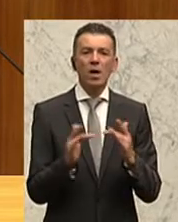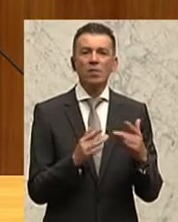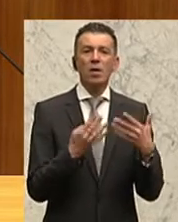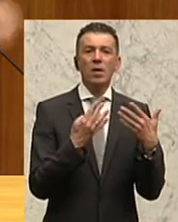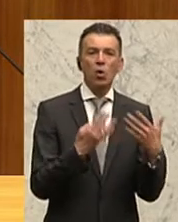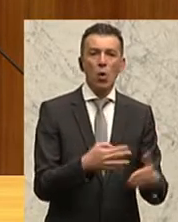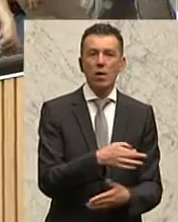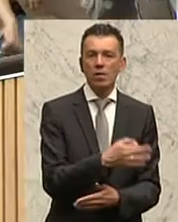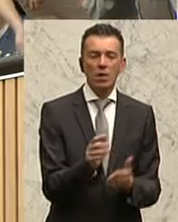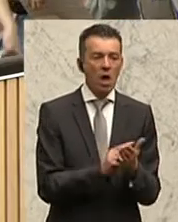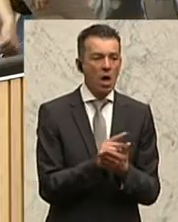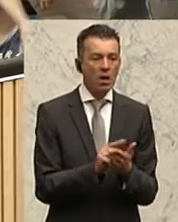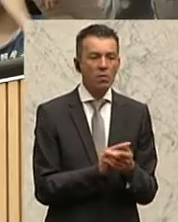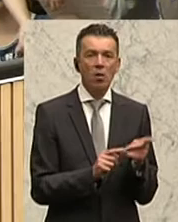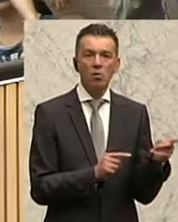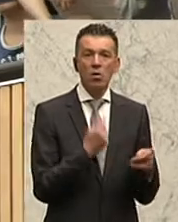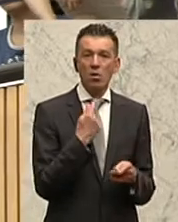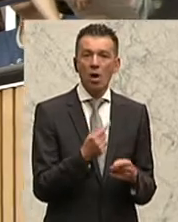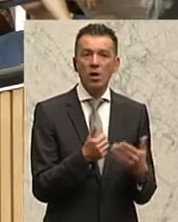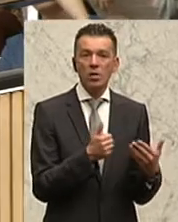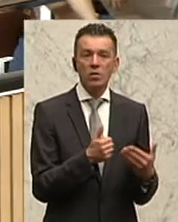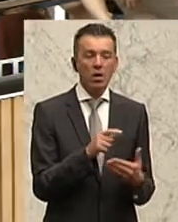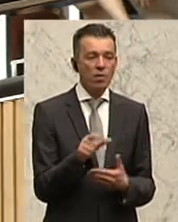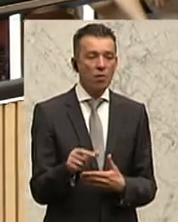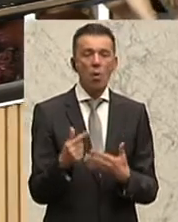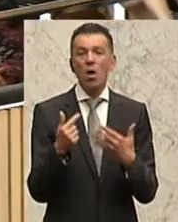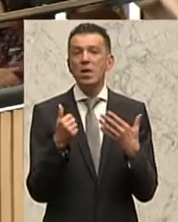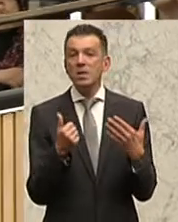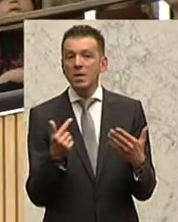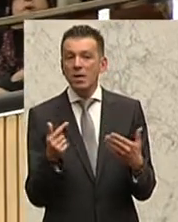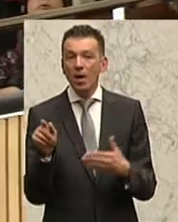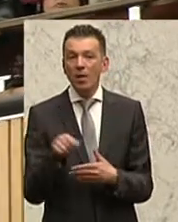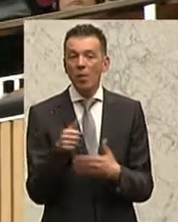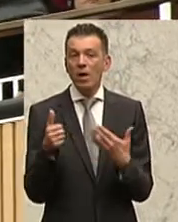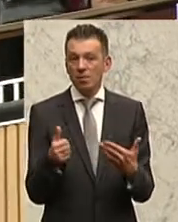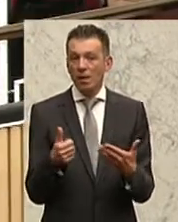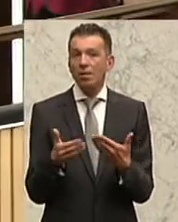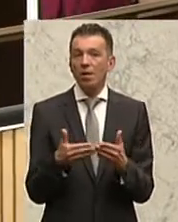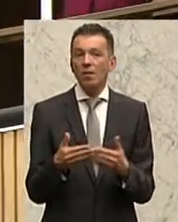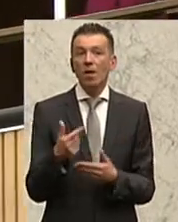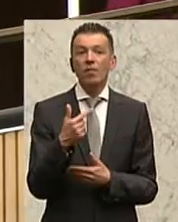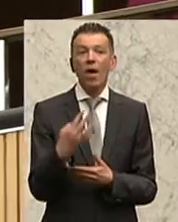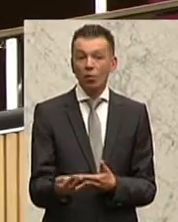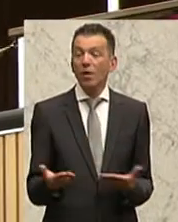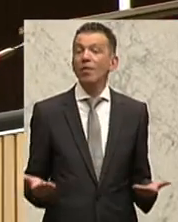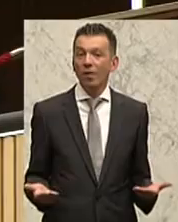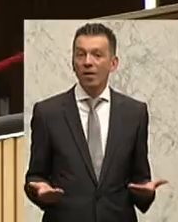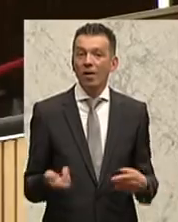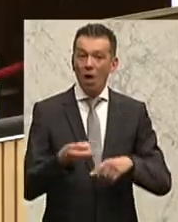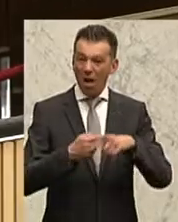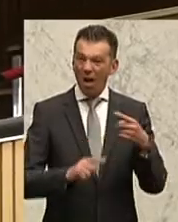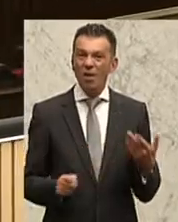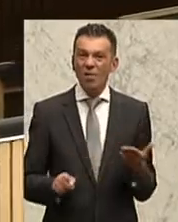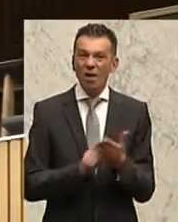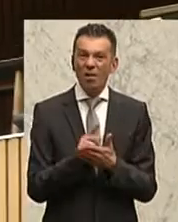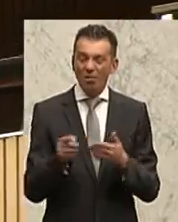Sie sagen 6 Wochen. 7 mal 6, Herr Minister, ist wie viel? Ist 42 in Österreich, oder? Also die Hälfte von der Zeit geben Sie